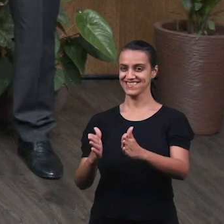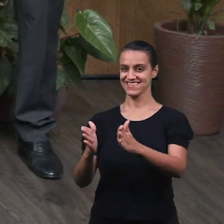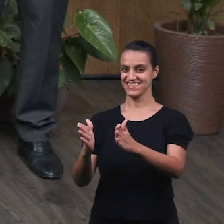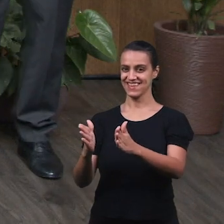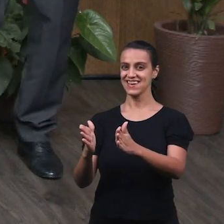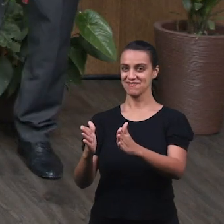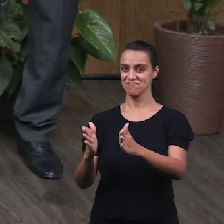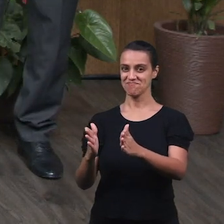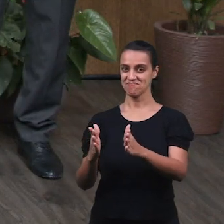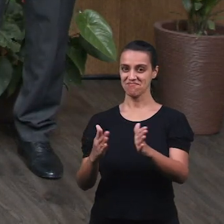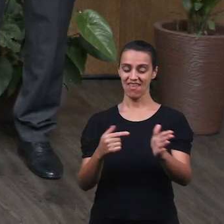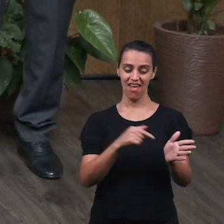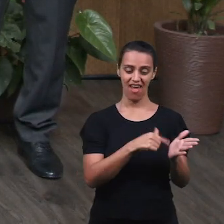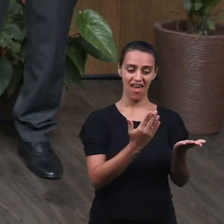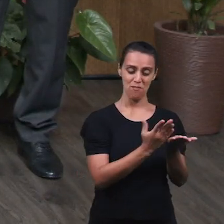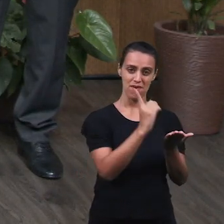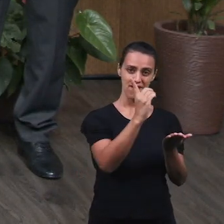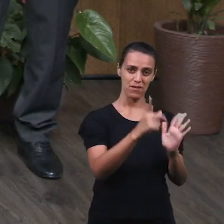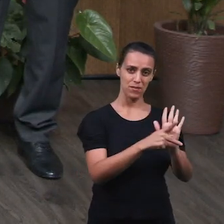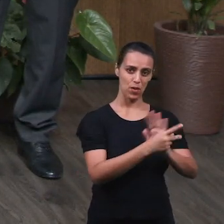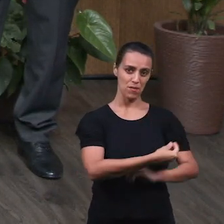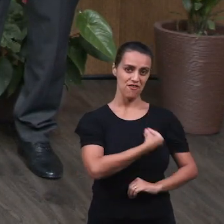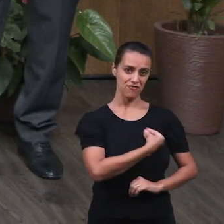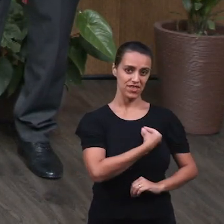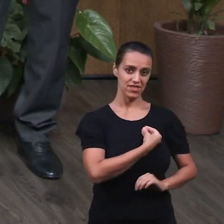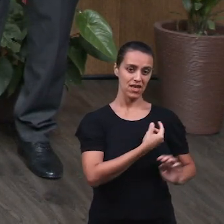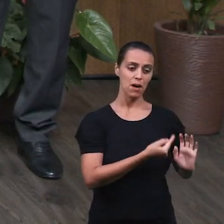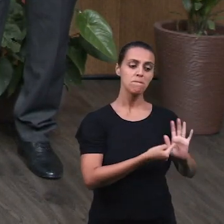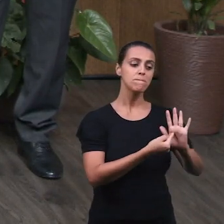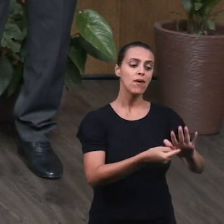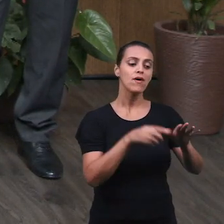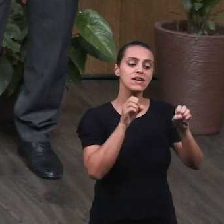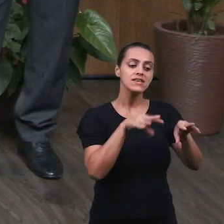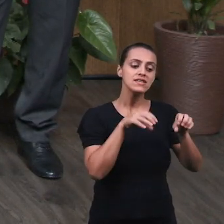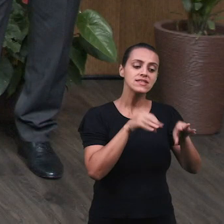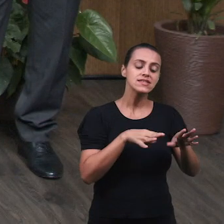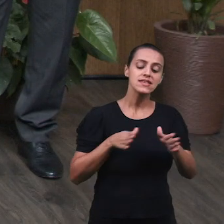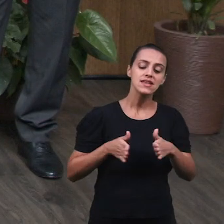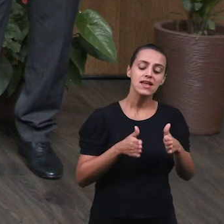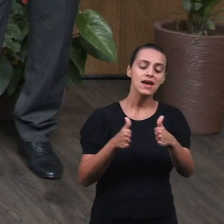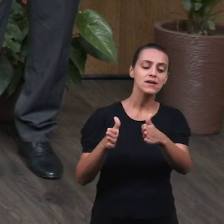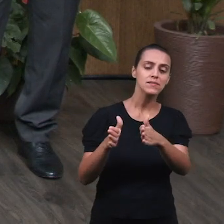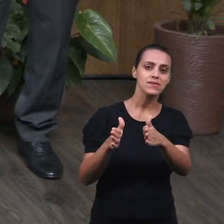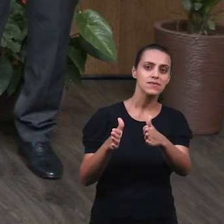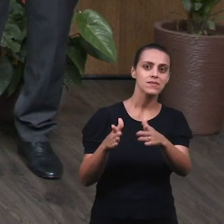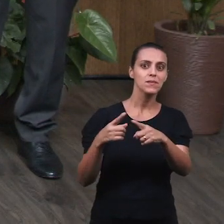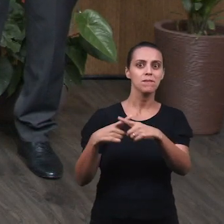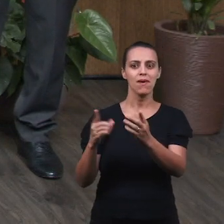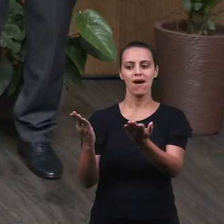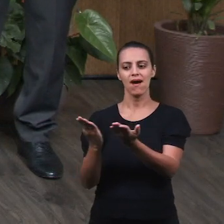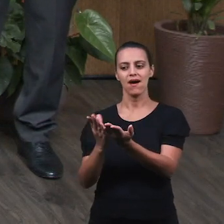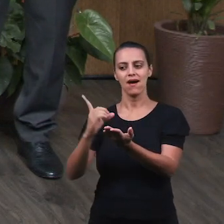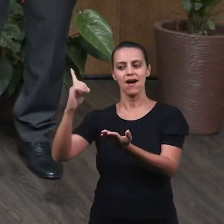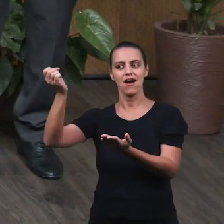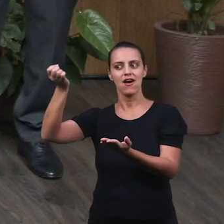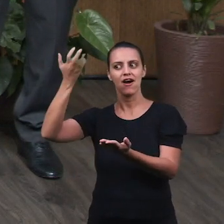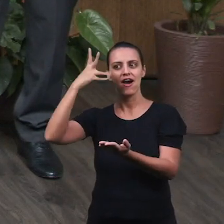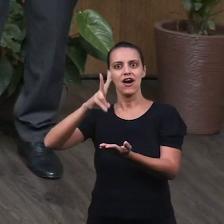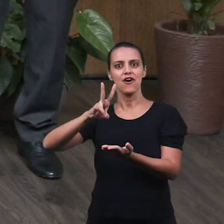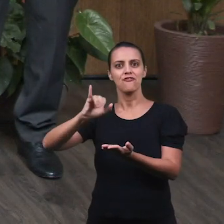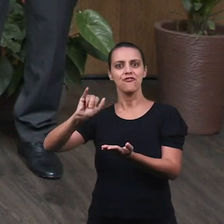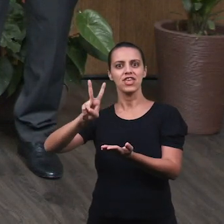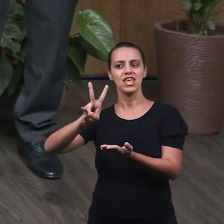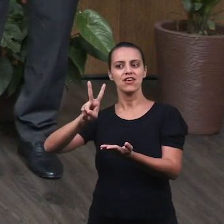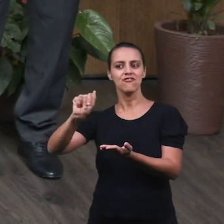parole vivante, pas seulement pointe le chemin, mais elle aussi